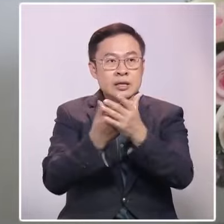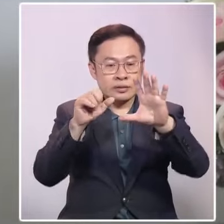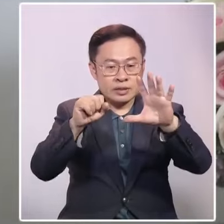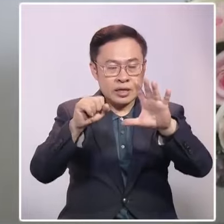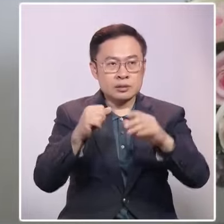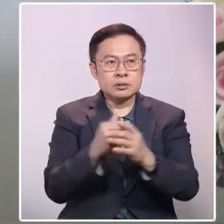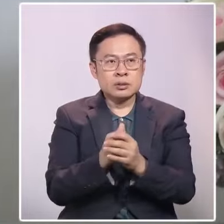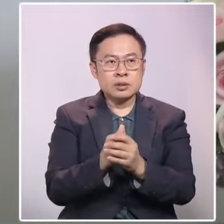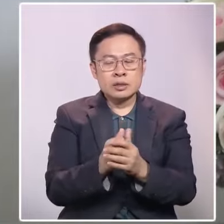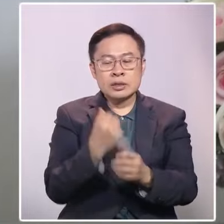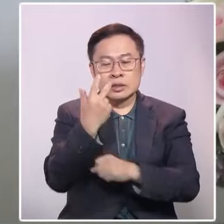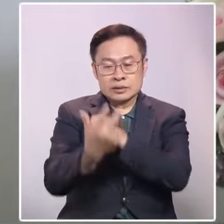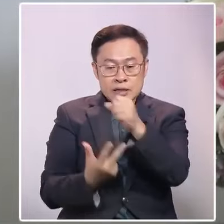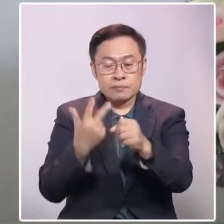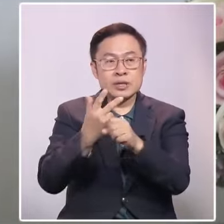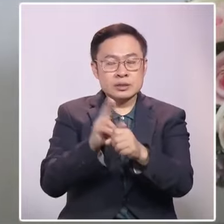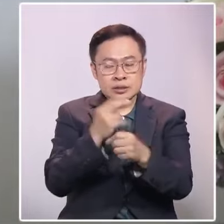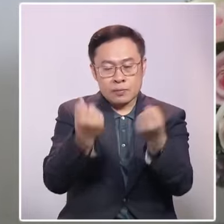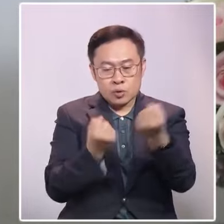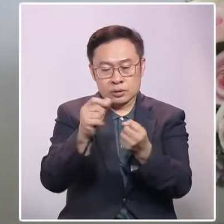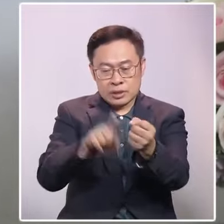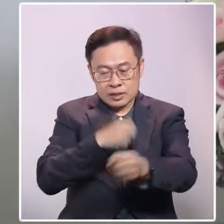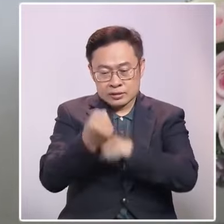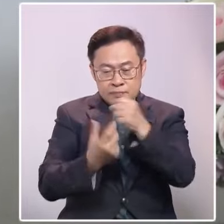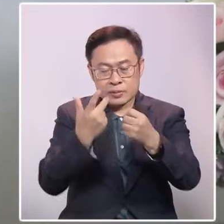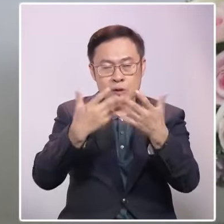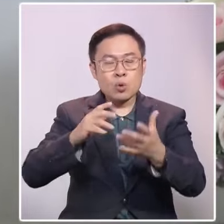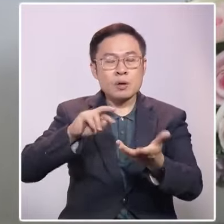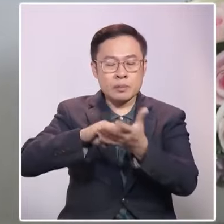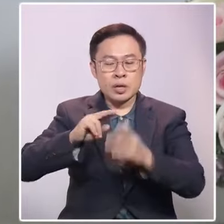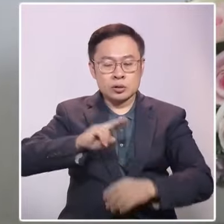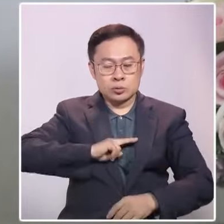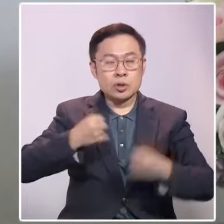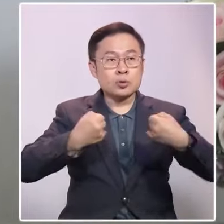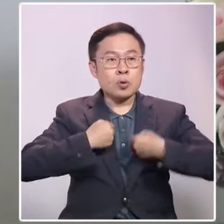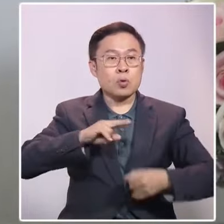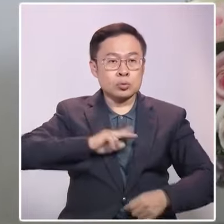ายุการใช้งานมาแล้ว3ปี3ปีก็ 30% 30% ก็คือ 150,000